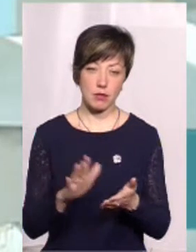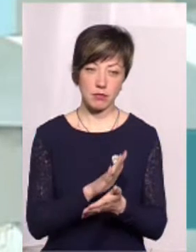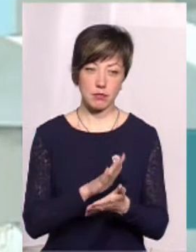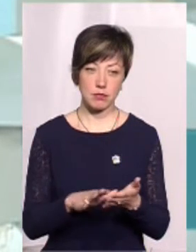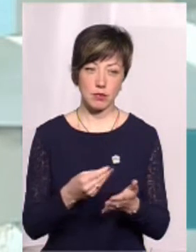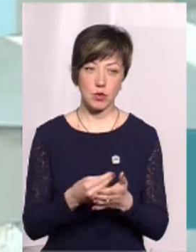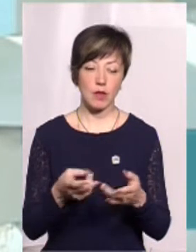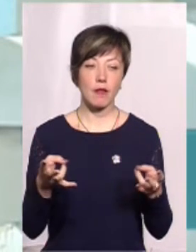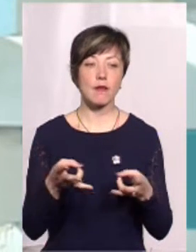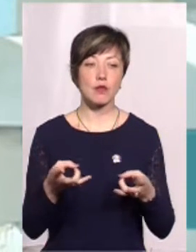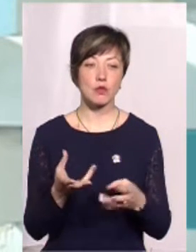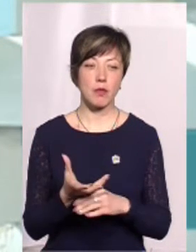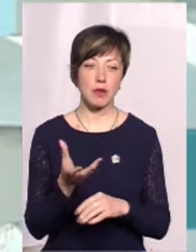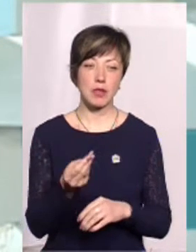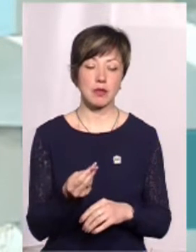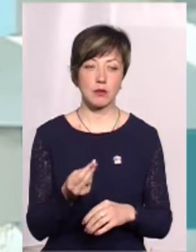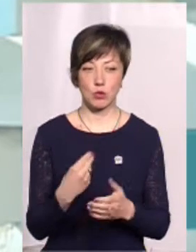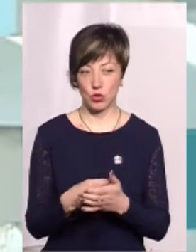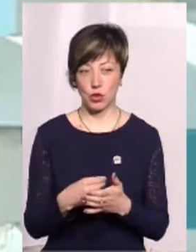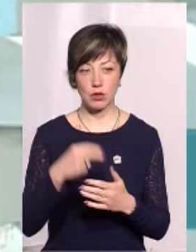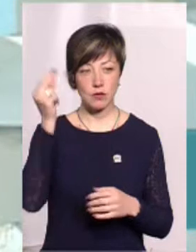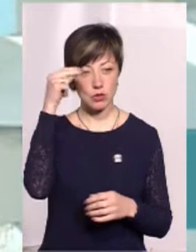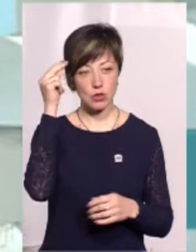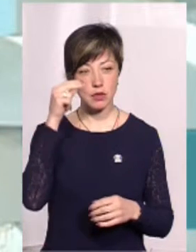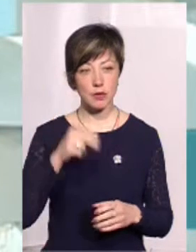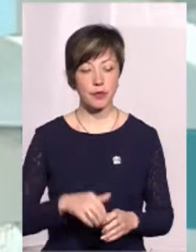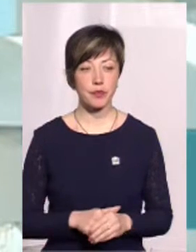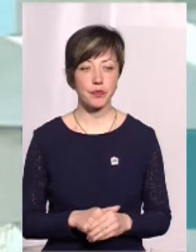бюджет. Навіщо йому платити? Він на бюджеті вчиться.